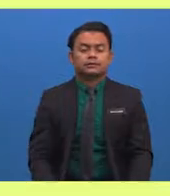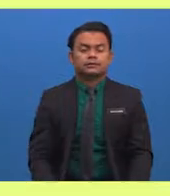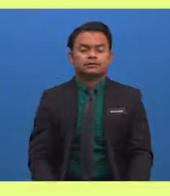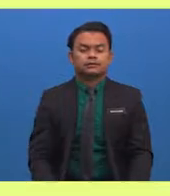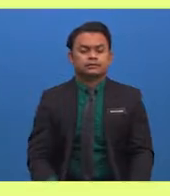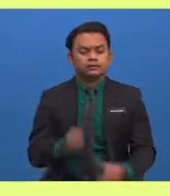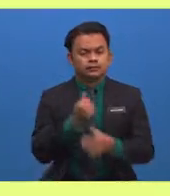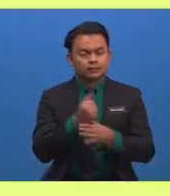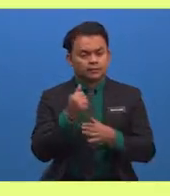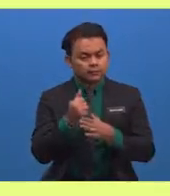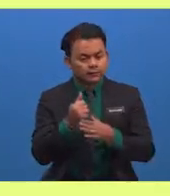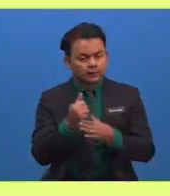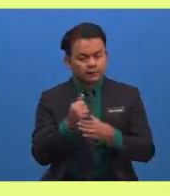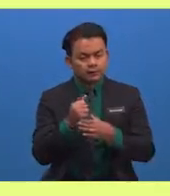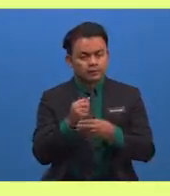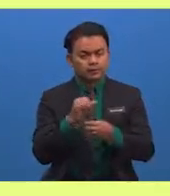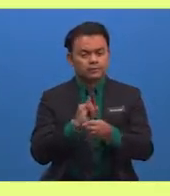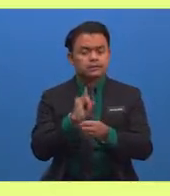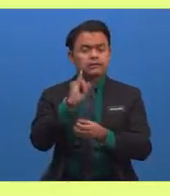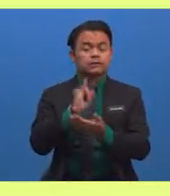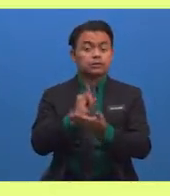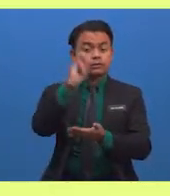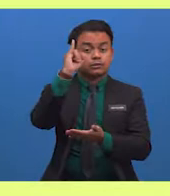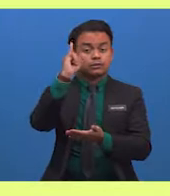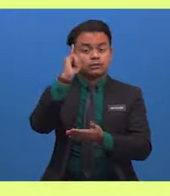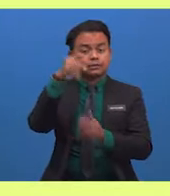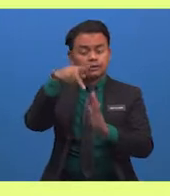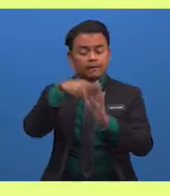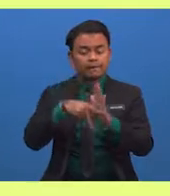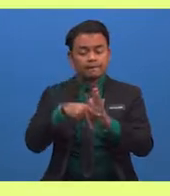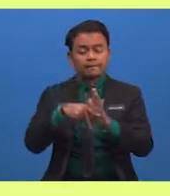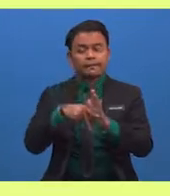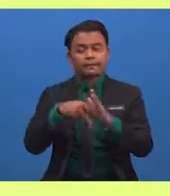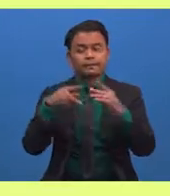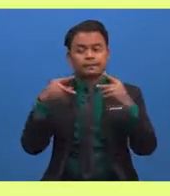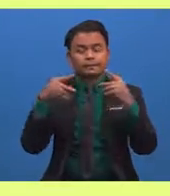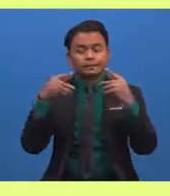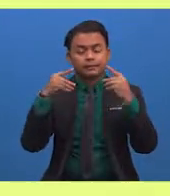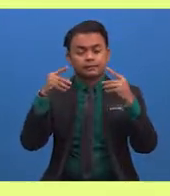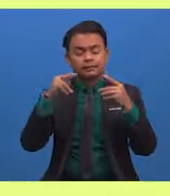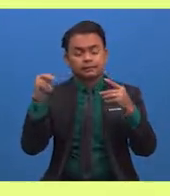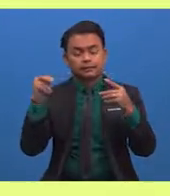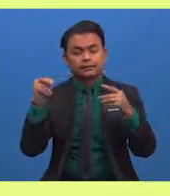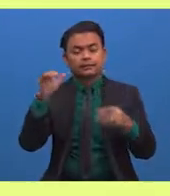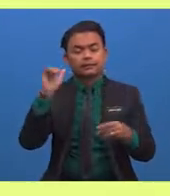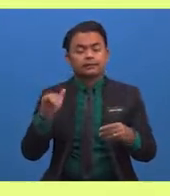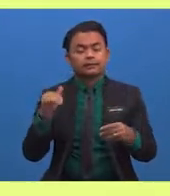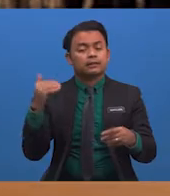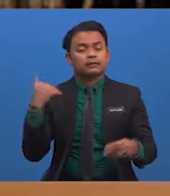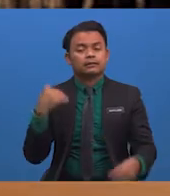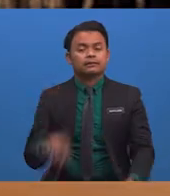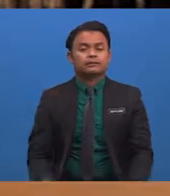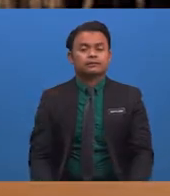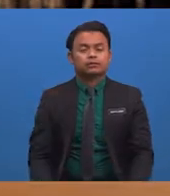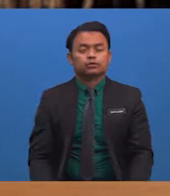Antara institusi pendidikan yang wujud ialah kutak, iaitu tempat kanak-kanak belajar.